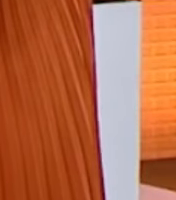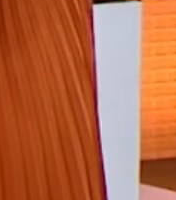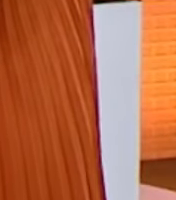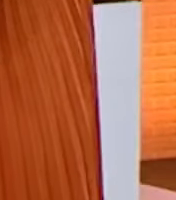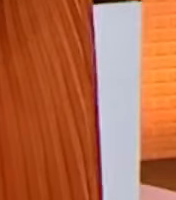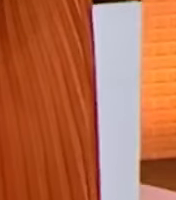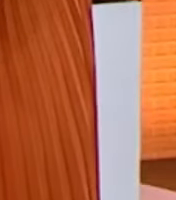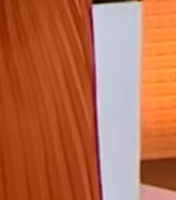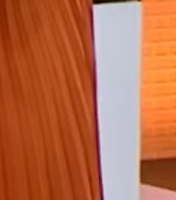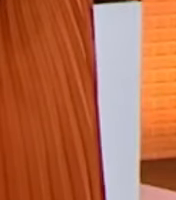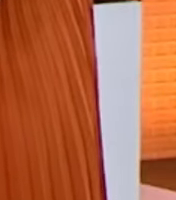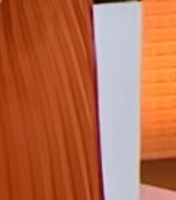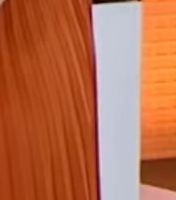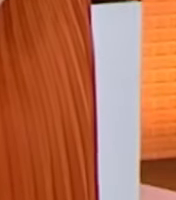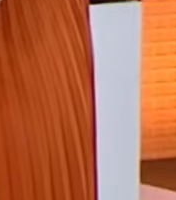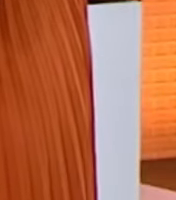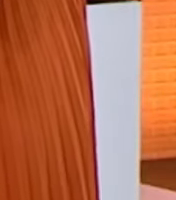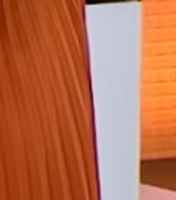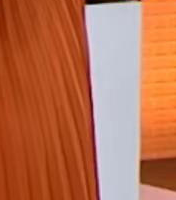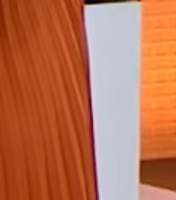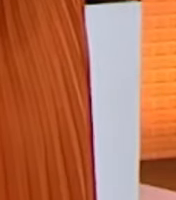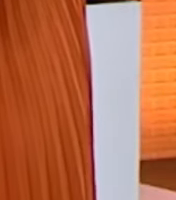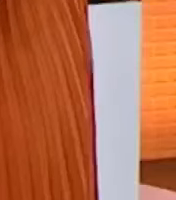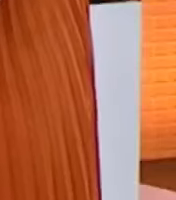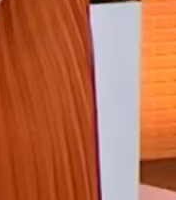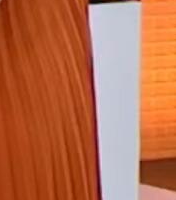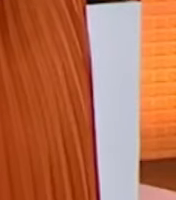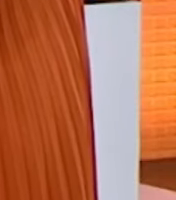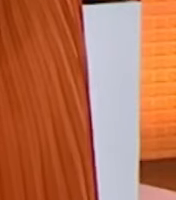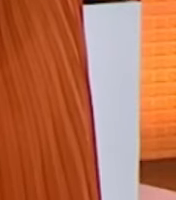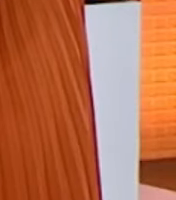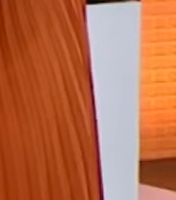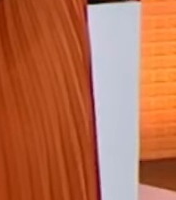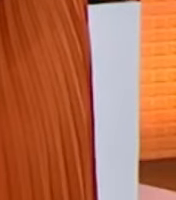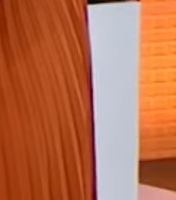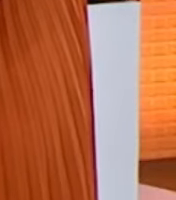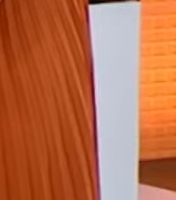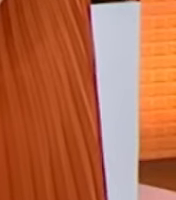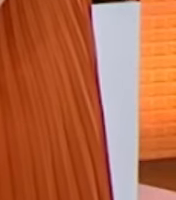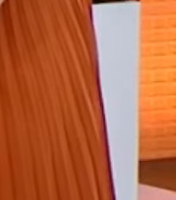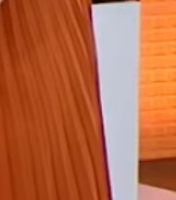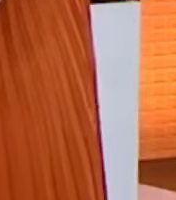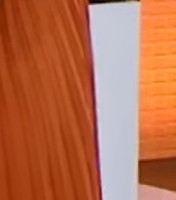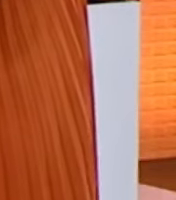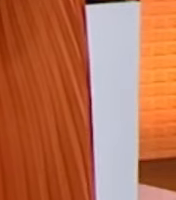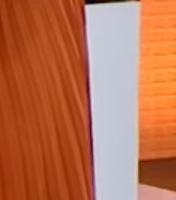mga balita, mag-subscribe sa GMA Integrated News sa YouTube. Sa mga kapuso abroad, subaybayan niyo po